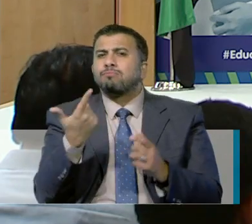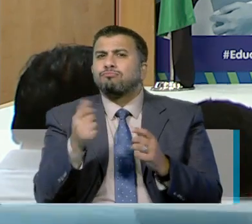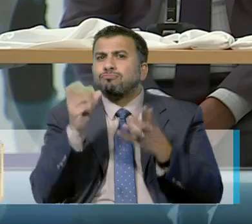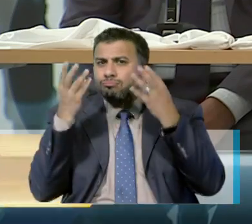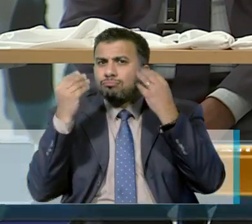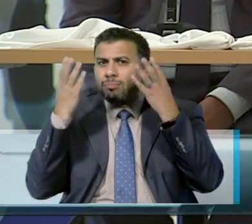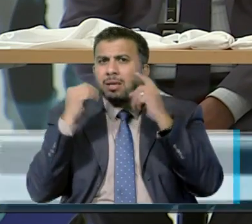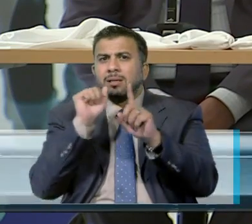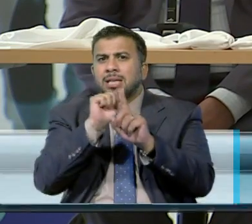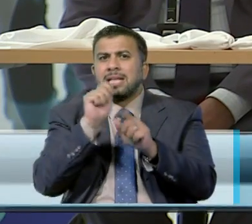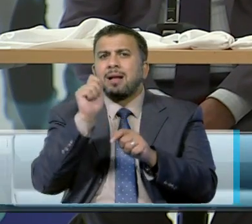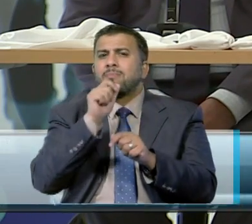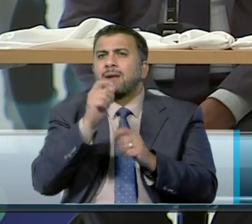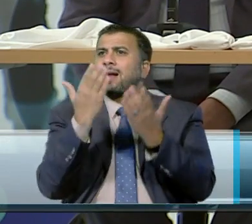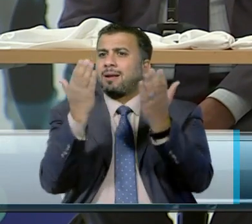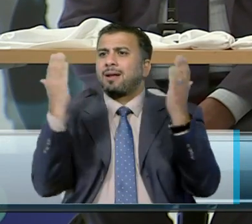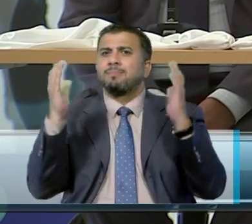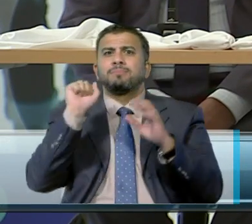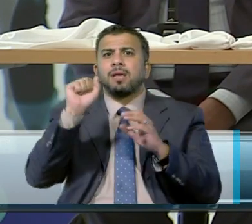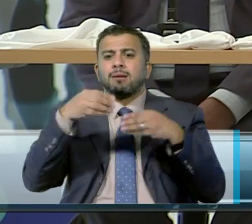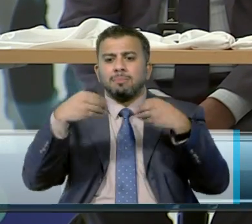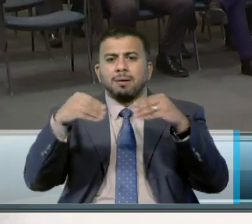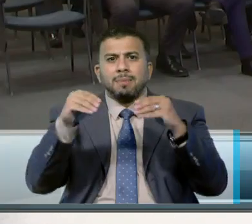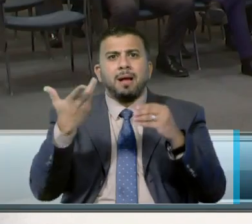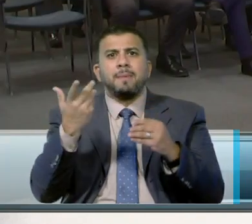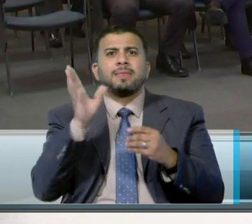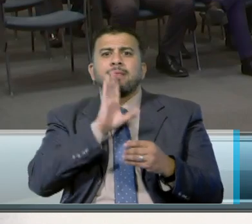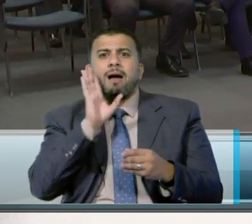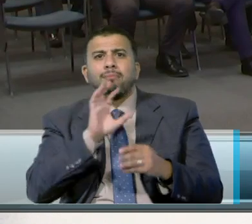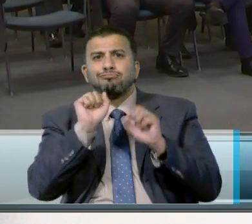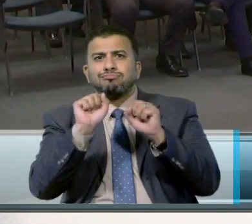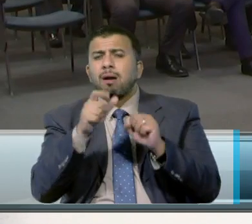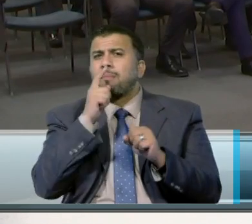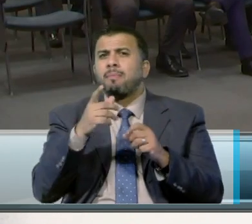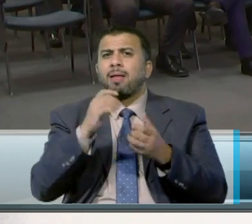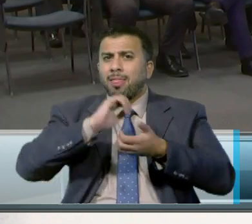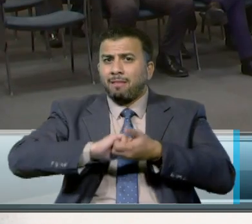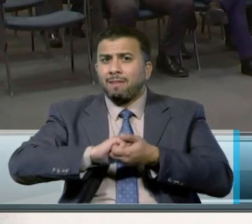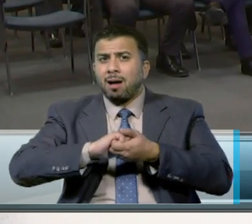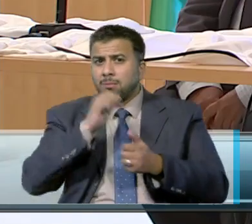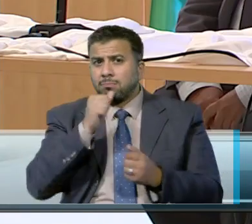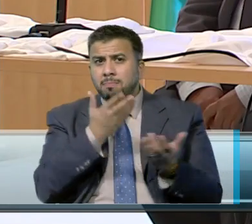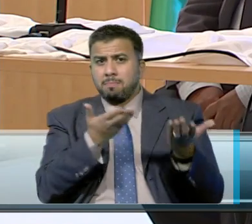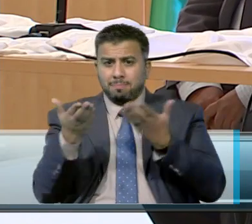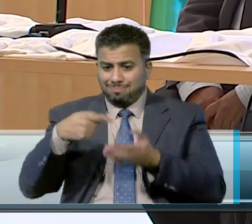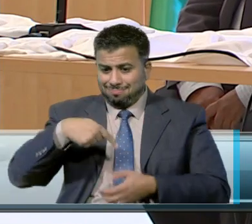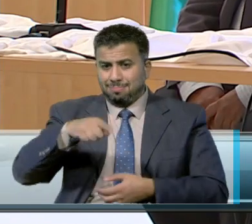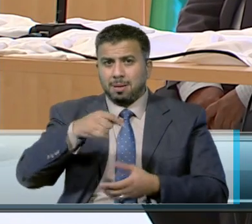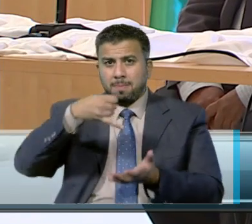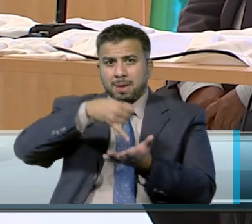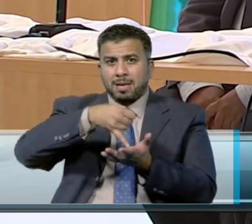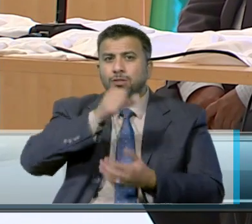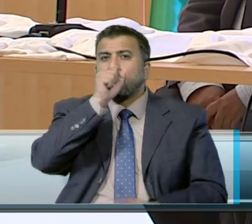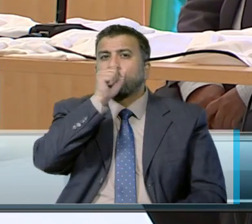الجانبين في مجال صناعة المعارض التعليمية والمهنية. وبموجب الاتفاقية سيستضيف مركز